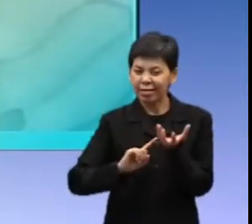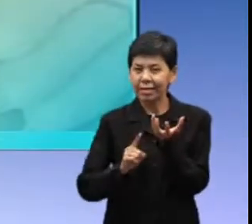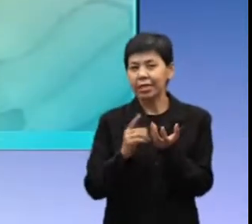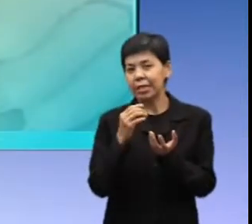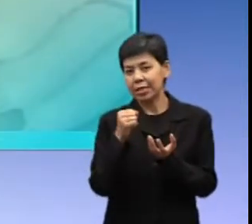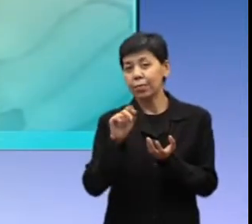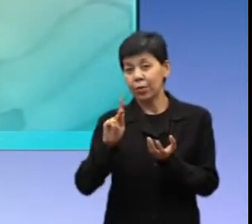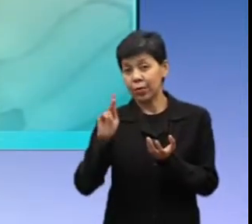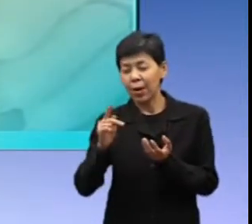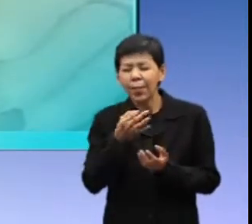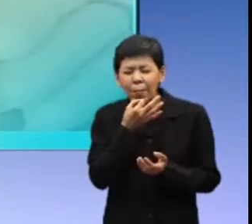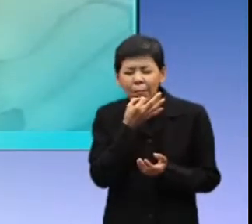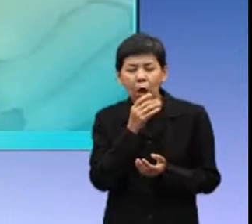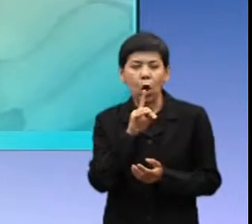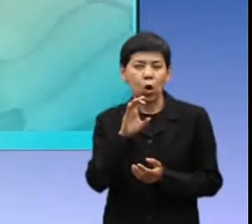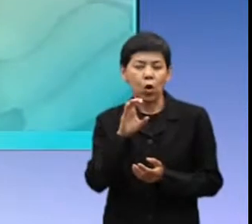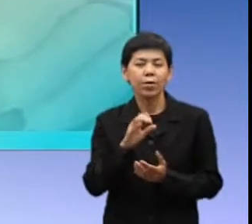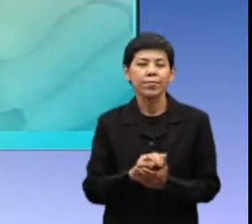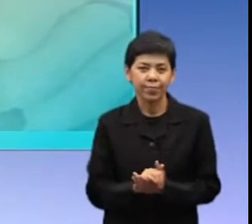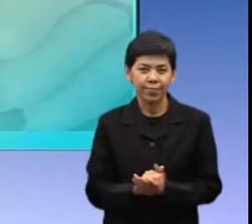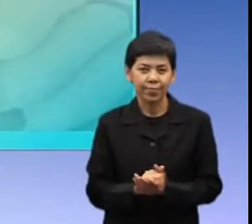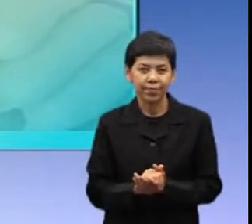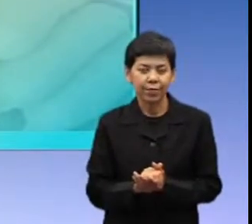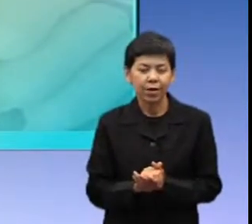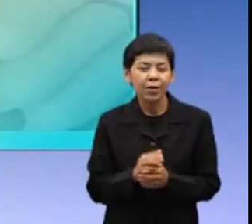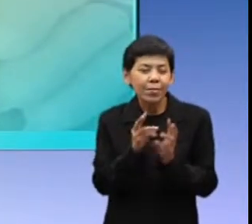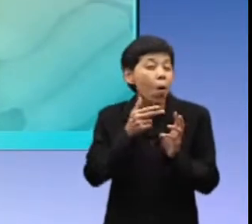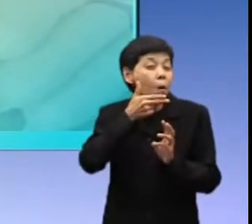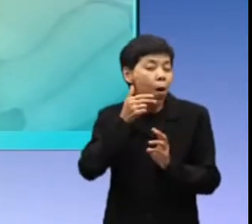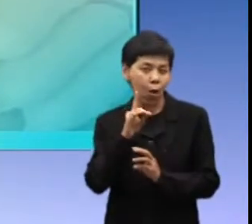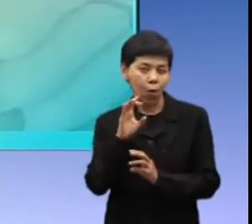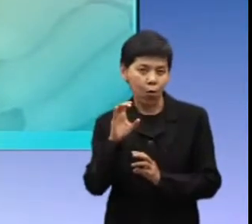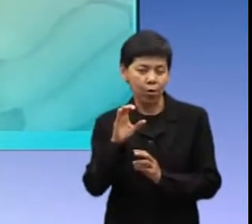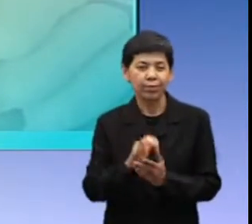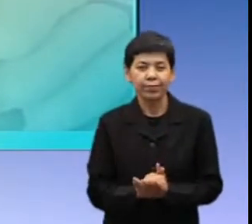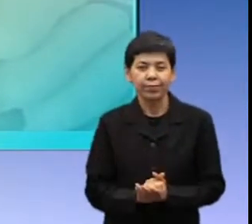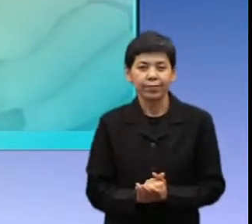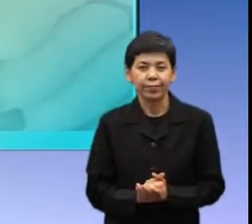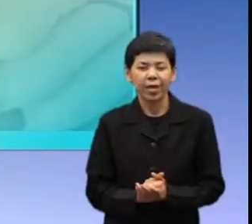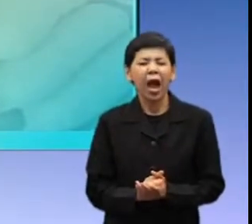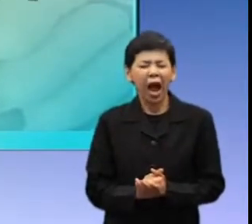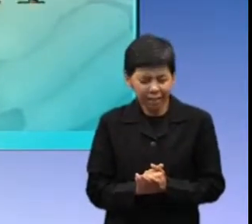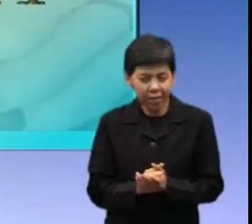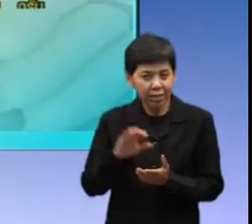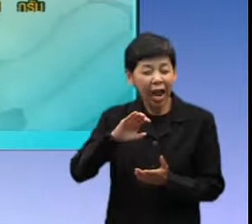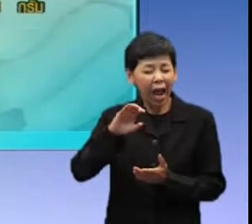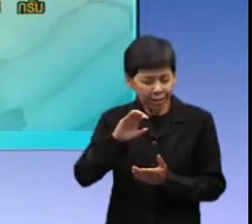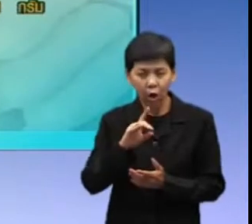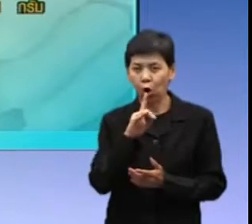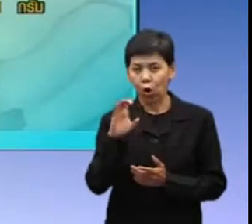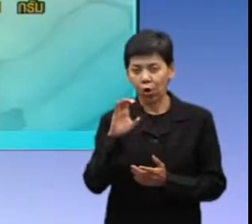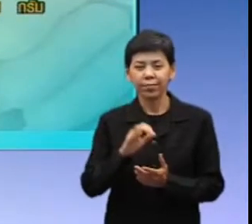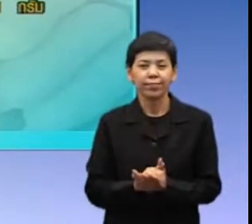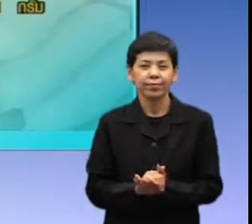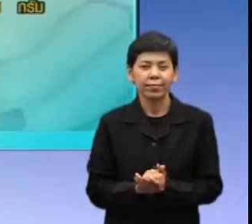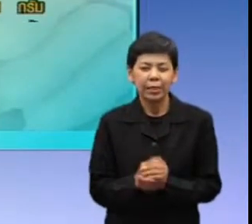กิโลกรัมเกลือ100กรัมน้ำตาลทราย100กรัมพริกไทยป่น100ก